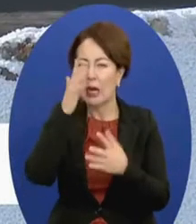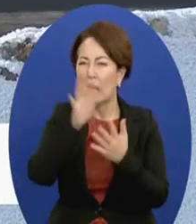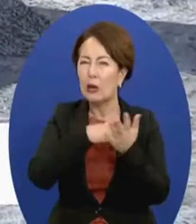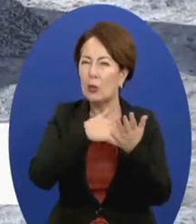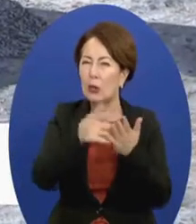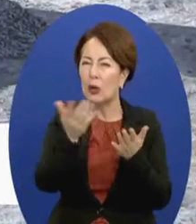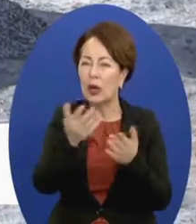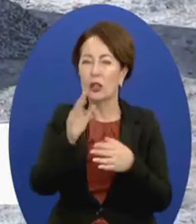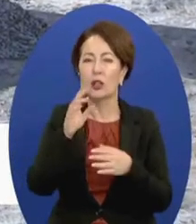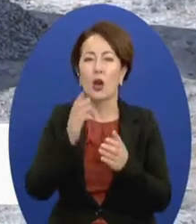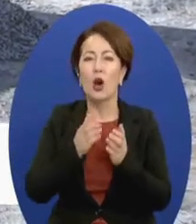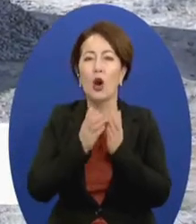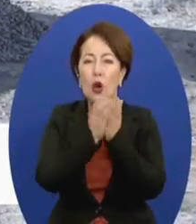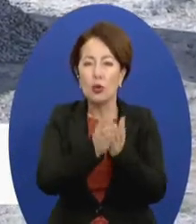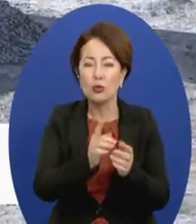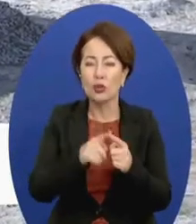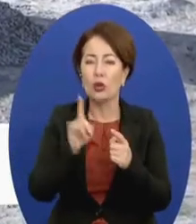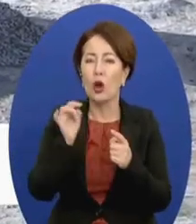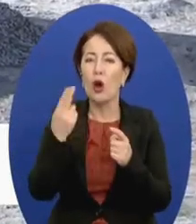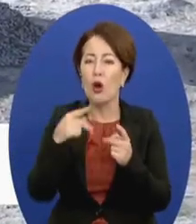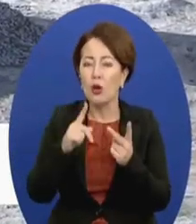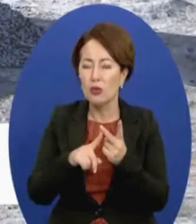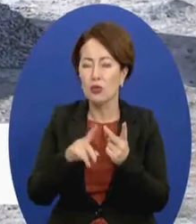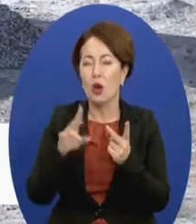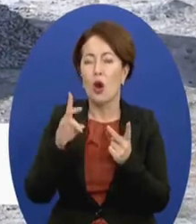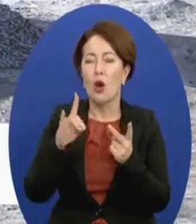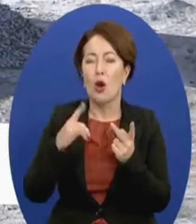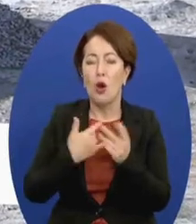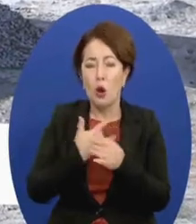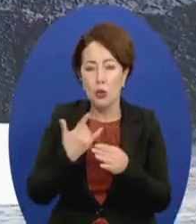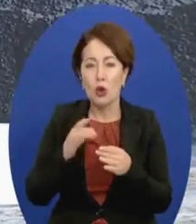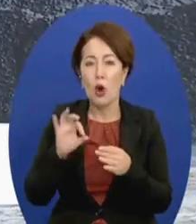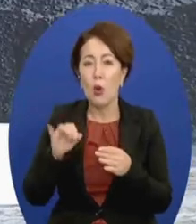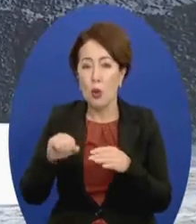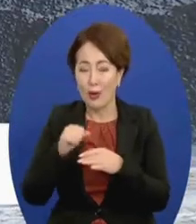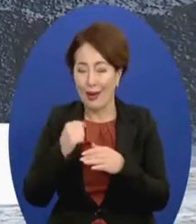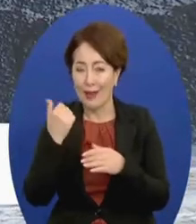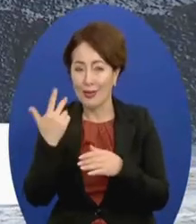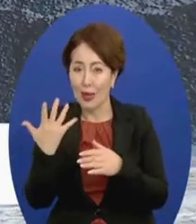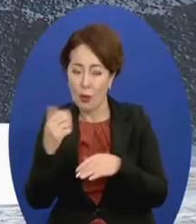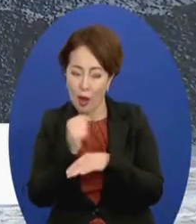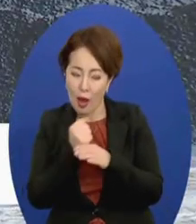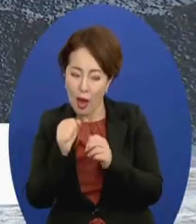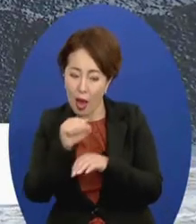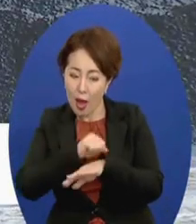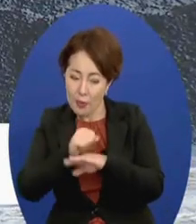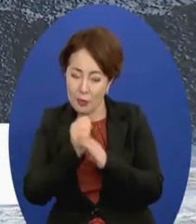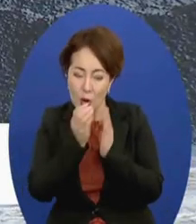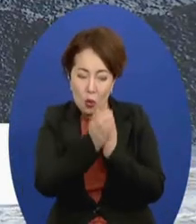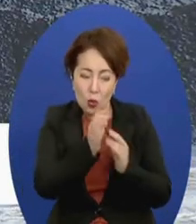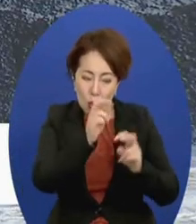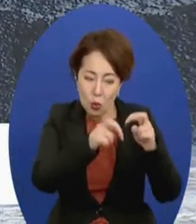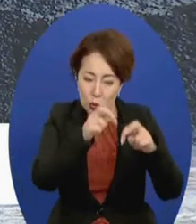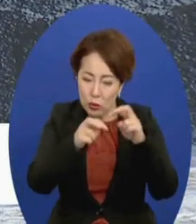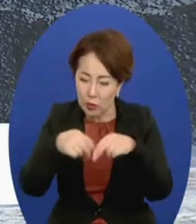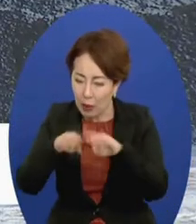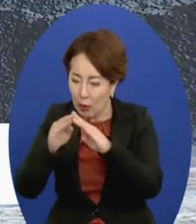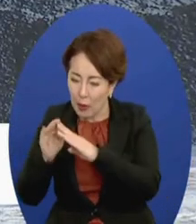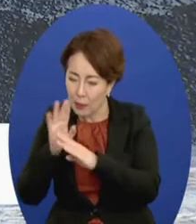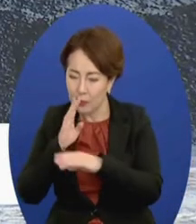хөвсгөл, Ховд, Өмнөгов, Үрхангай, Баянхонгор гэсэн 5 аймагт ийм үйлдвэр байгуулах судалгаа хийгдэж байгааг засгийн газрын гишүүд мэдээлж байлаа.